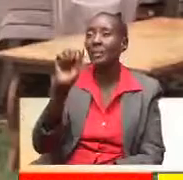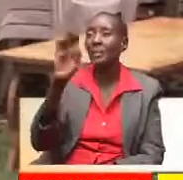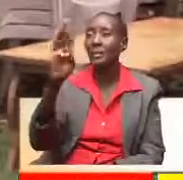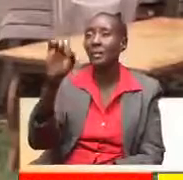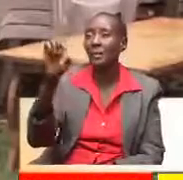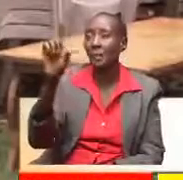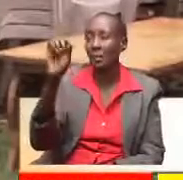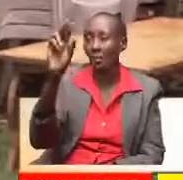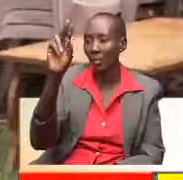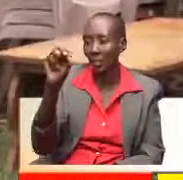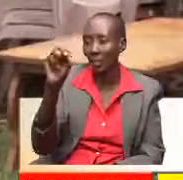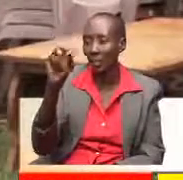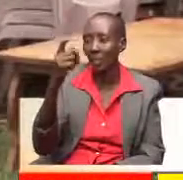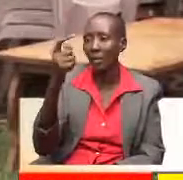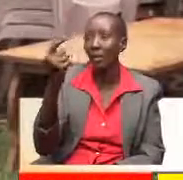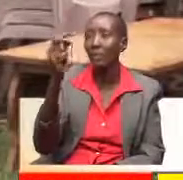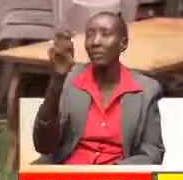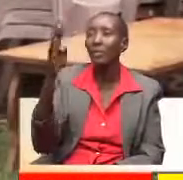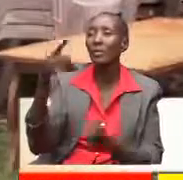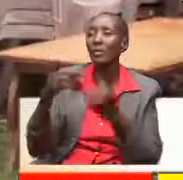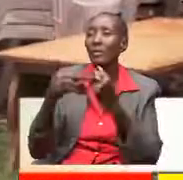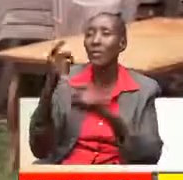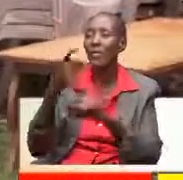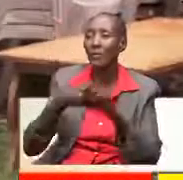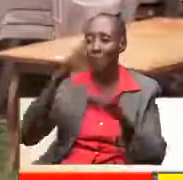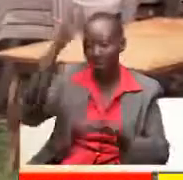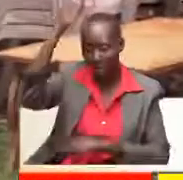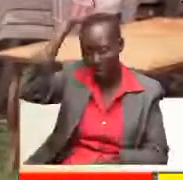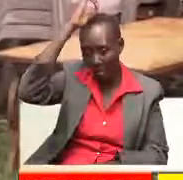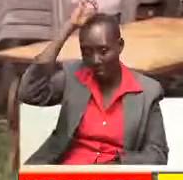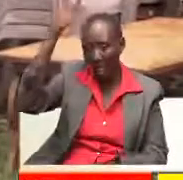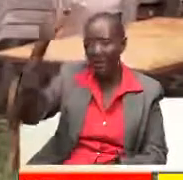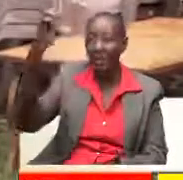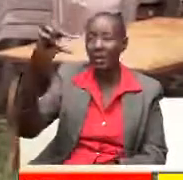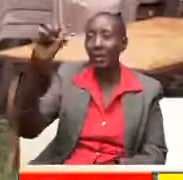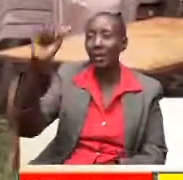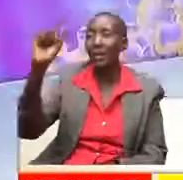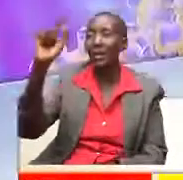TV 47, kutoka kijiji cha Gatukera, kaunti ya Kiambu.